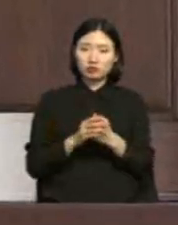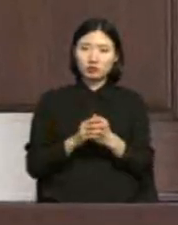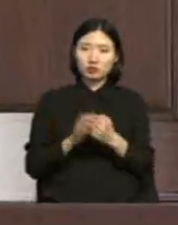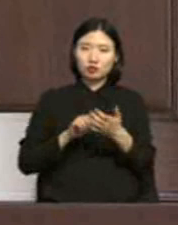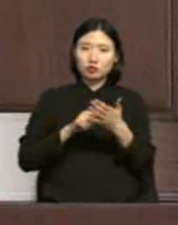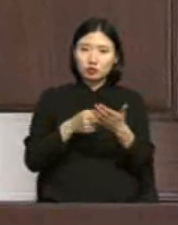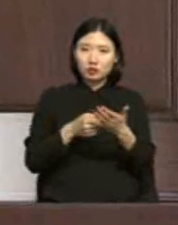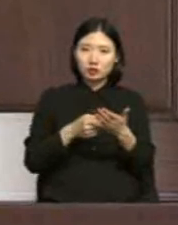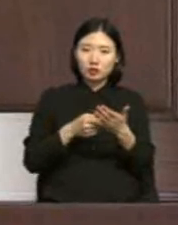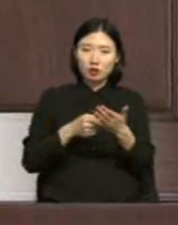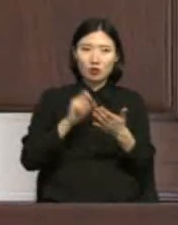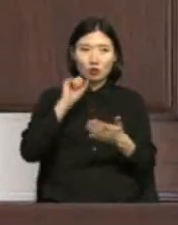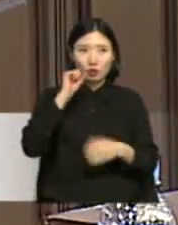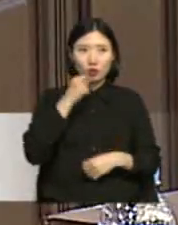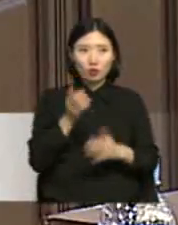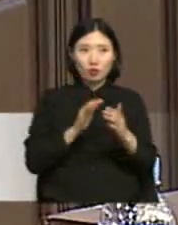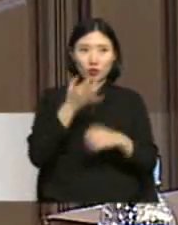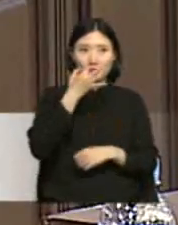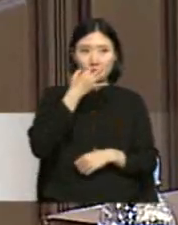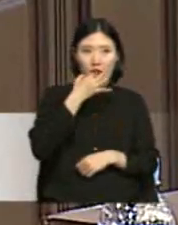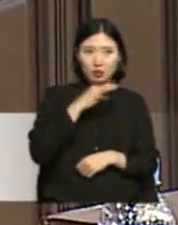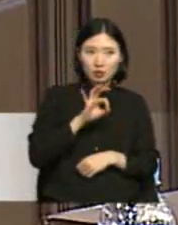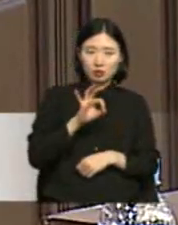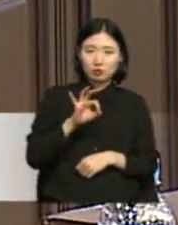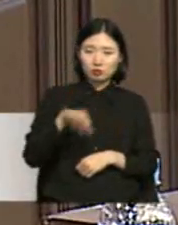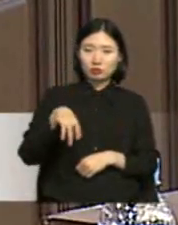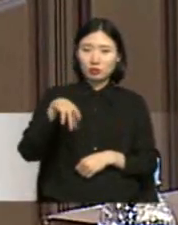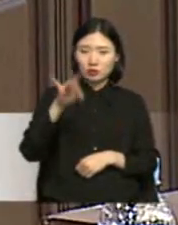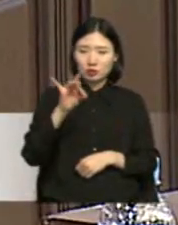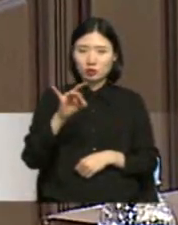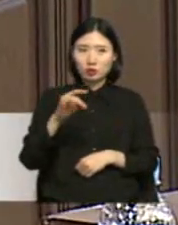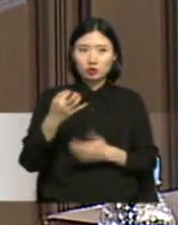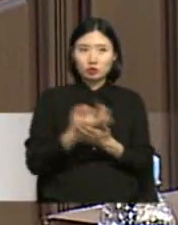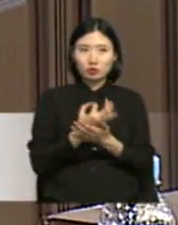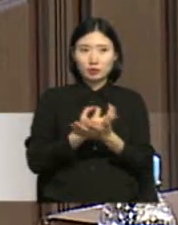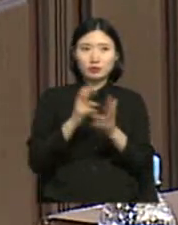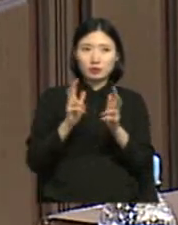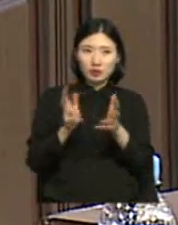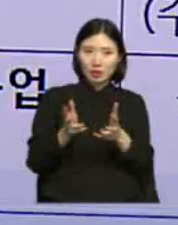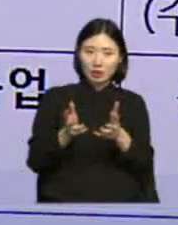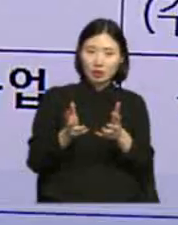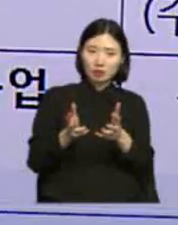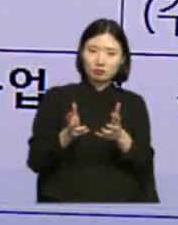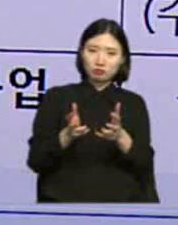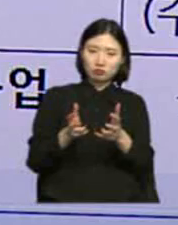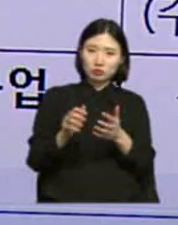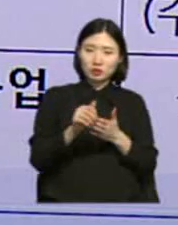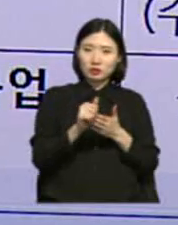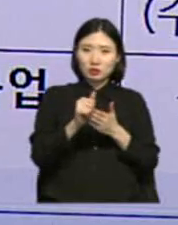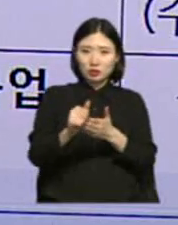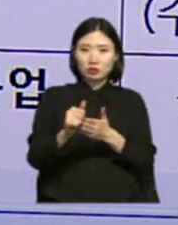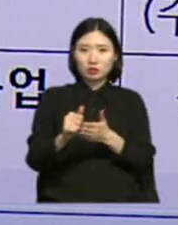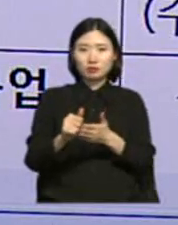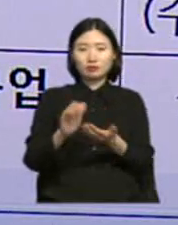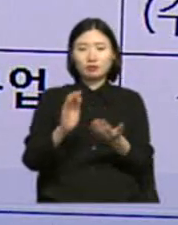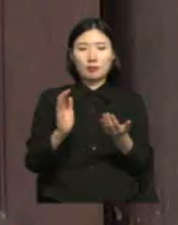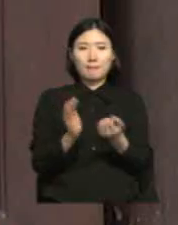무리가 있고 공익을 우선시하는 행정기관에서 수익사업을 벌이는 것은 부적절하다는 지적입니다.